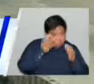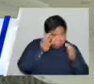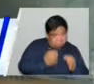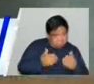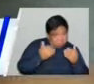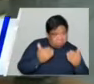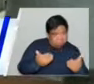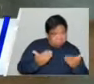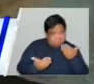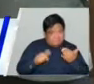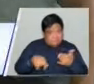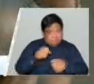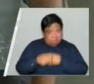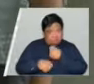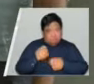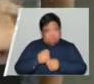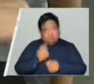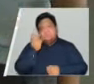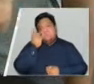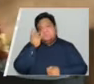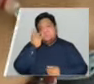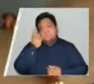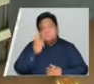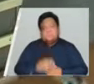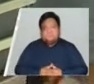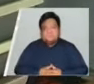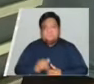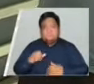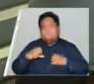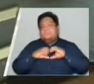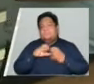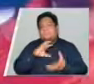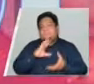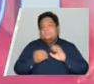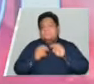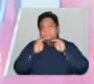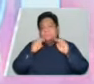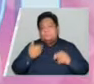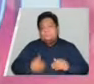taon. Para sa GMA Integrated News, ako si Joseph Morong, ang inyong saksi.